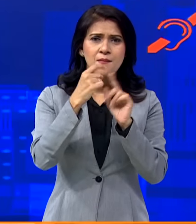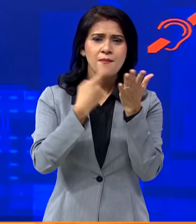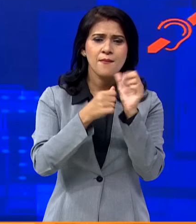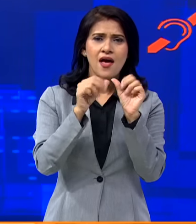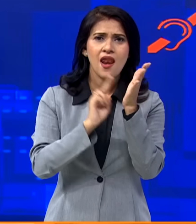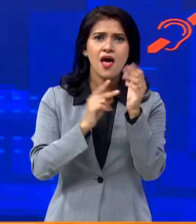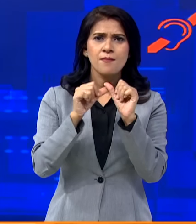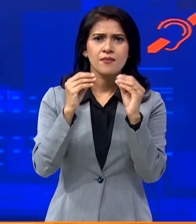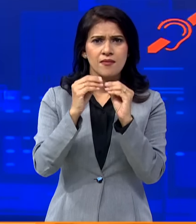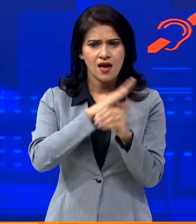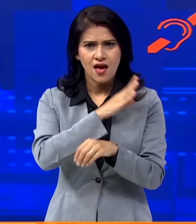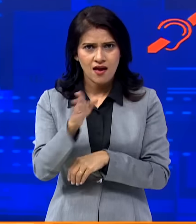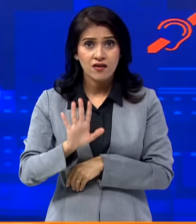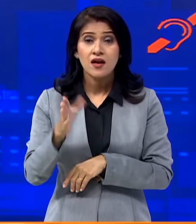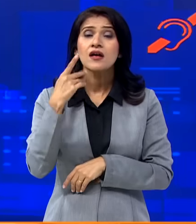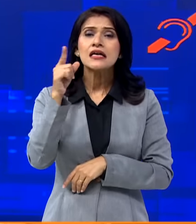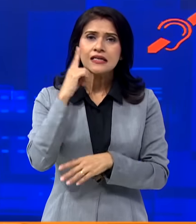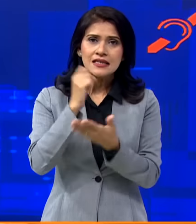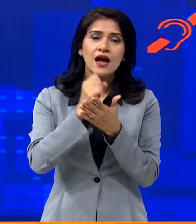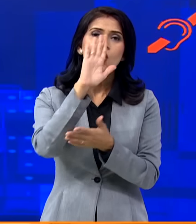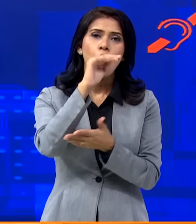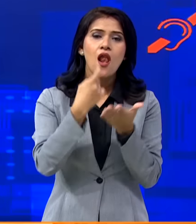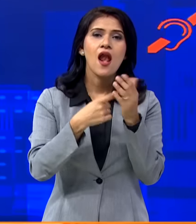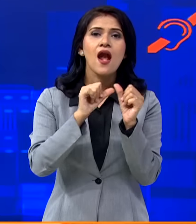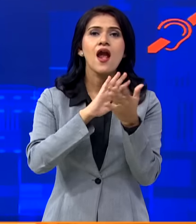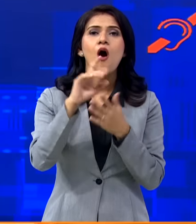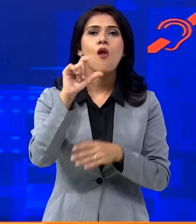बुलाया कभी राहुल गांधी को बुला के देखो